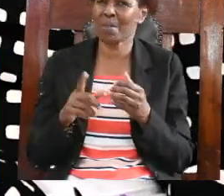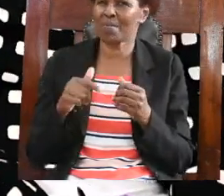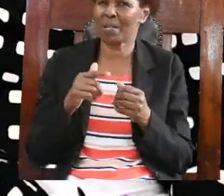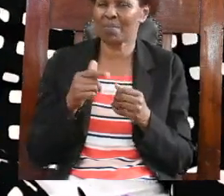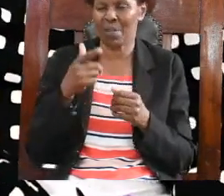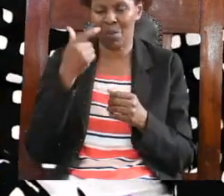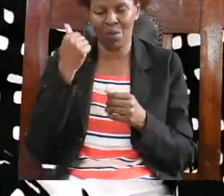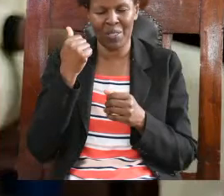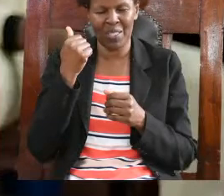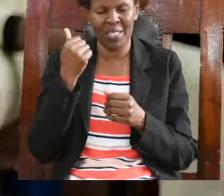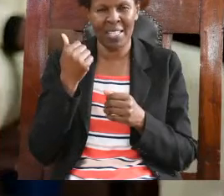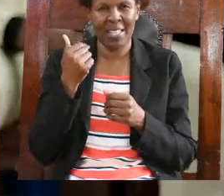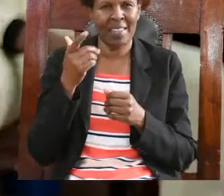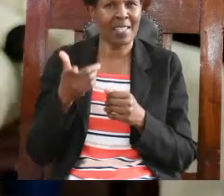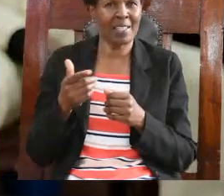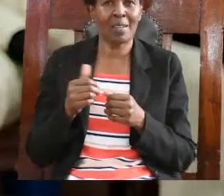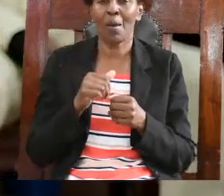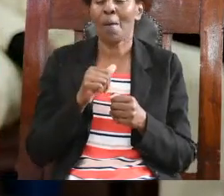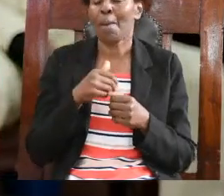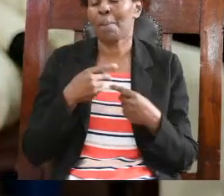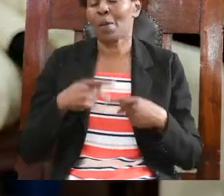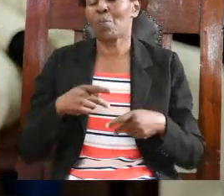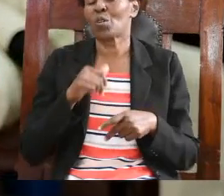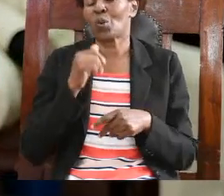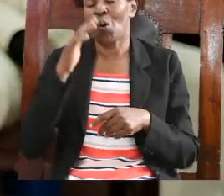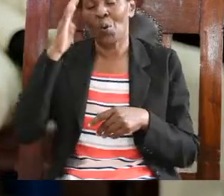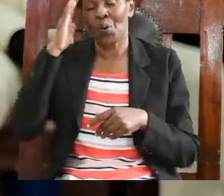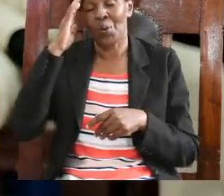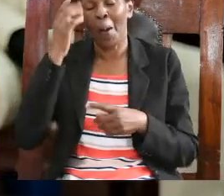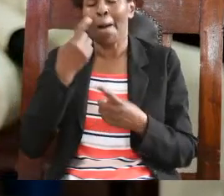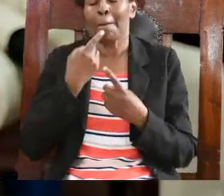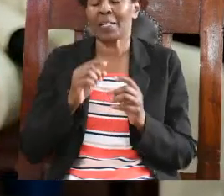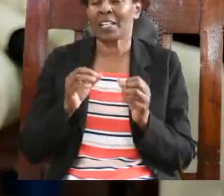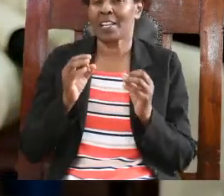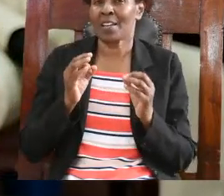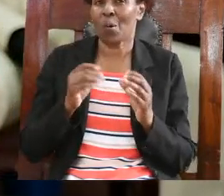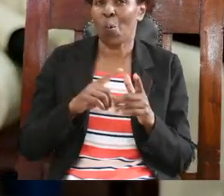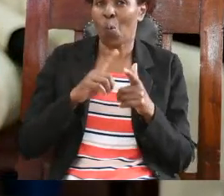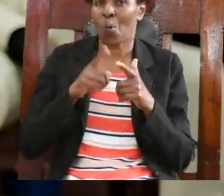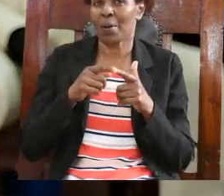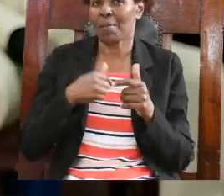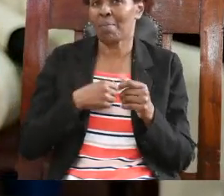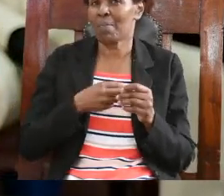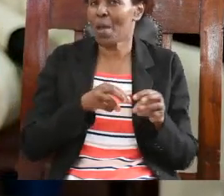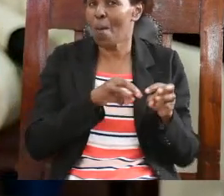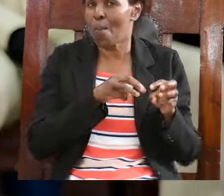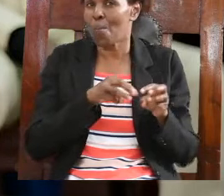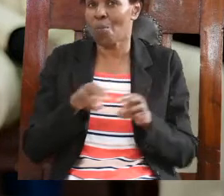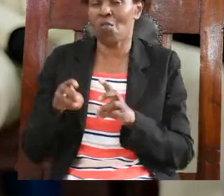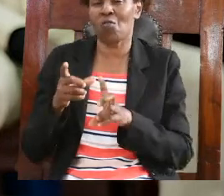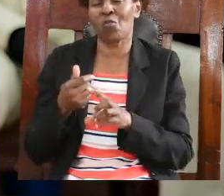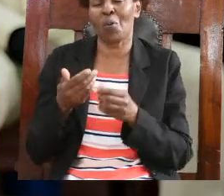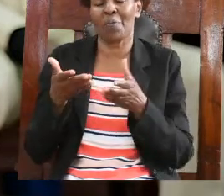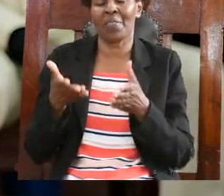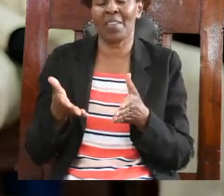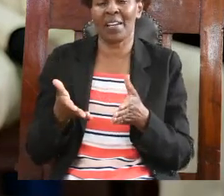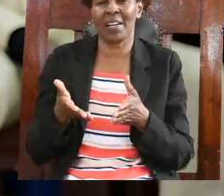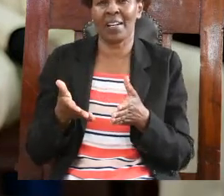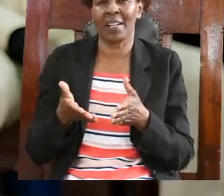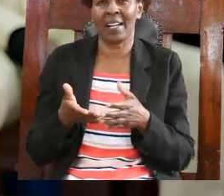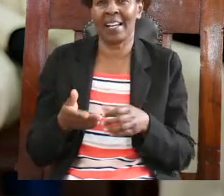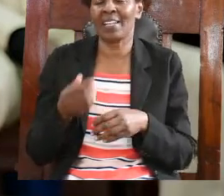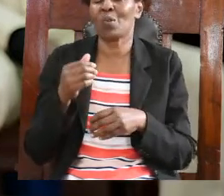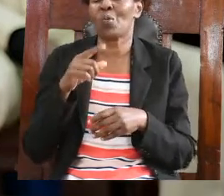na kuna vile ambavyo wananijua. Lakini mradi tu nikiondoka, kwa sababu sasa wale wananijua, wananifahamu